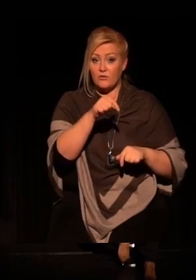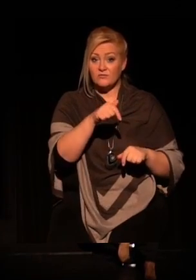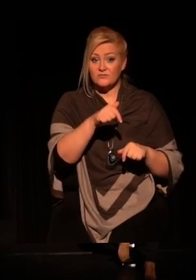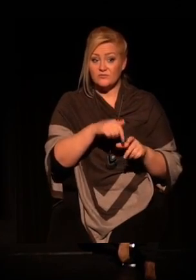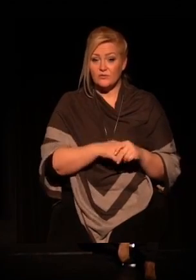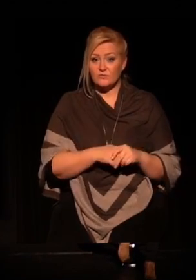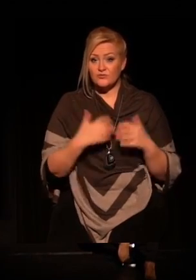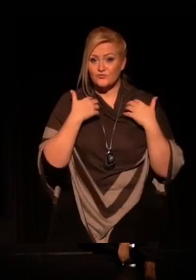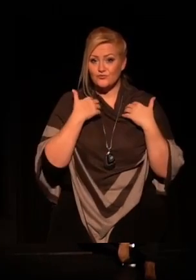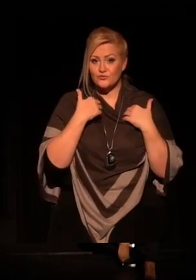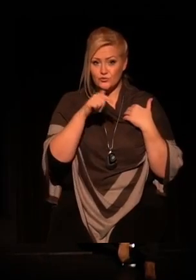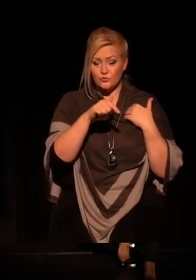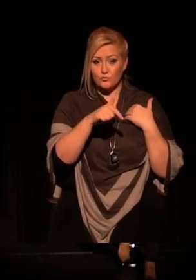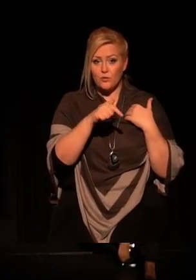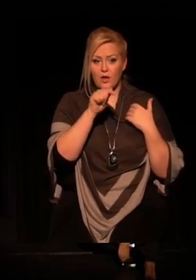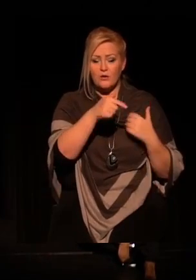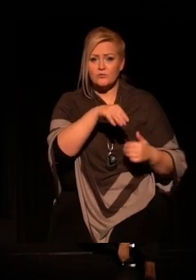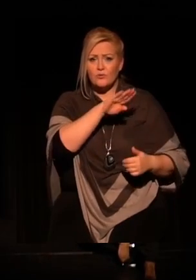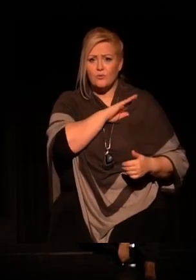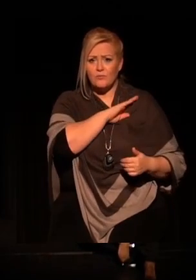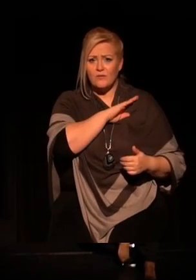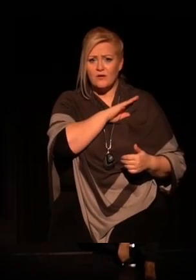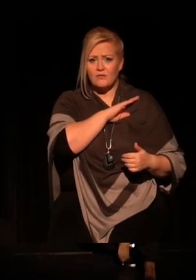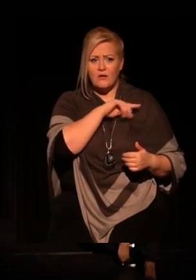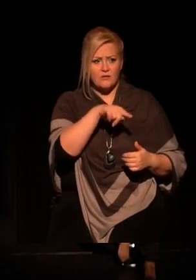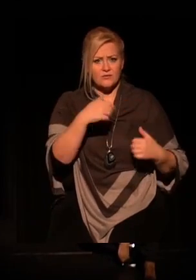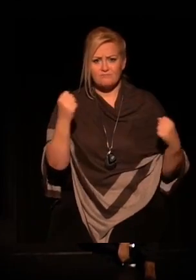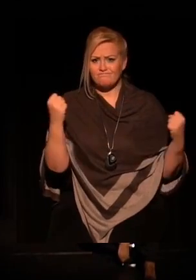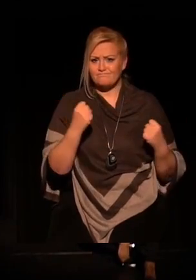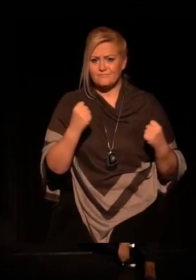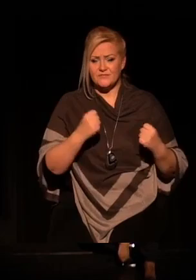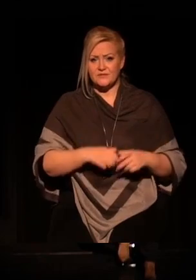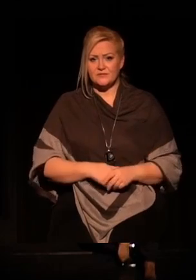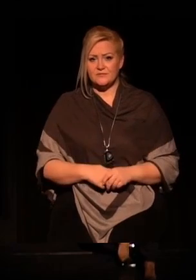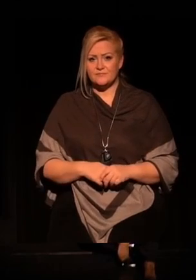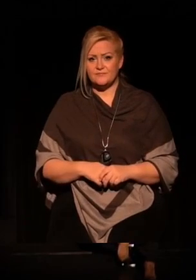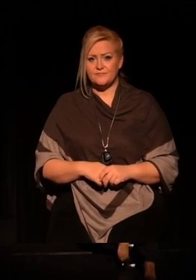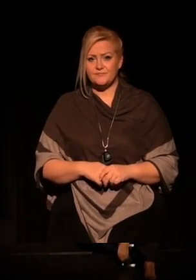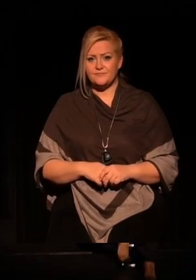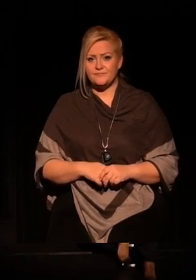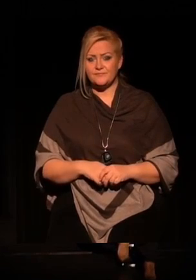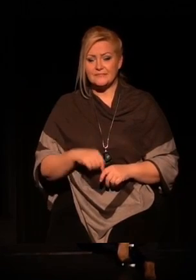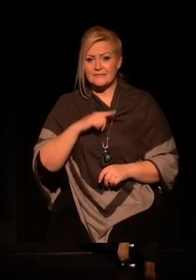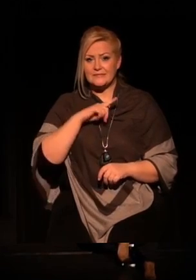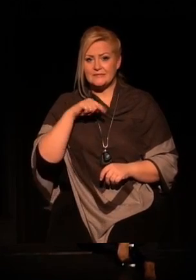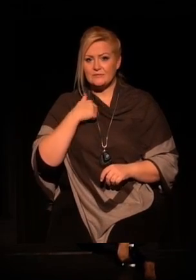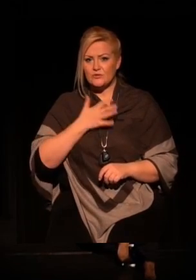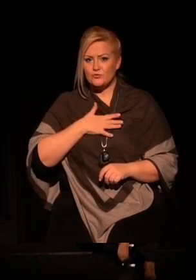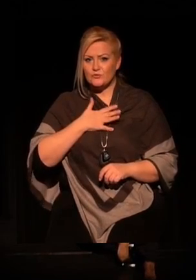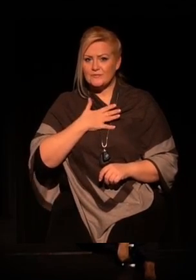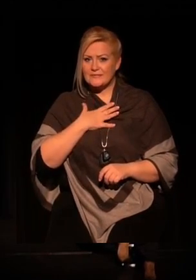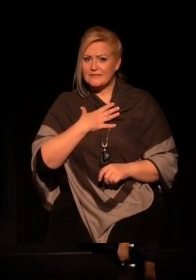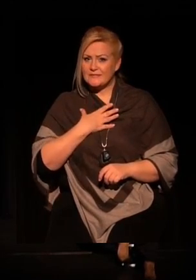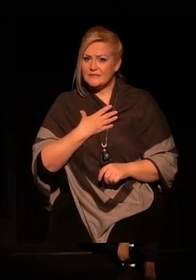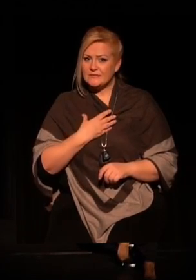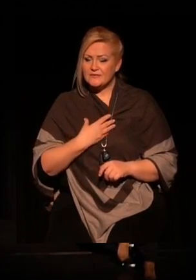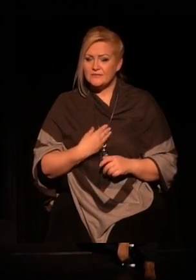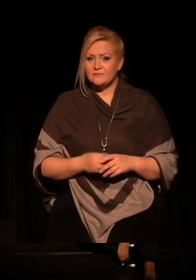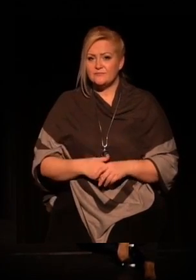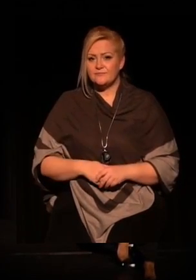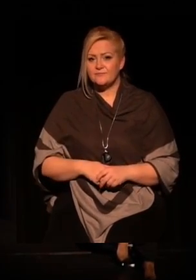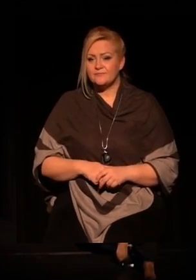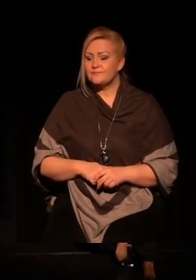gość, przecież oni są mega silni. No i to nas tak troszeczkę zdemotywowało. Tak wygląda obóz